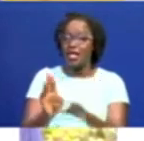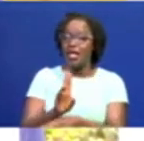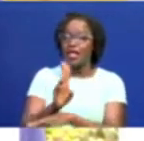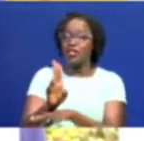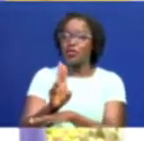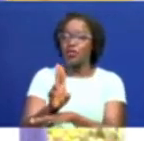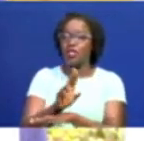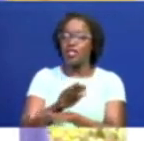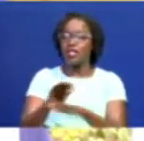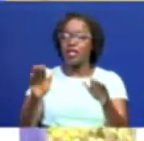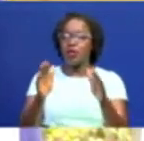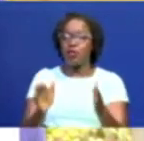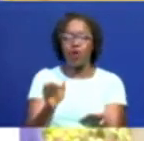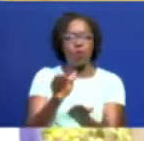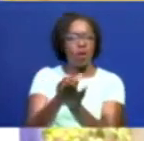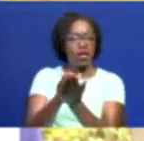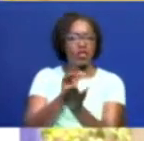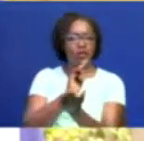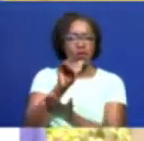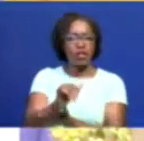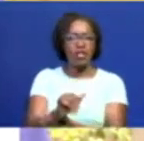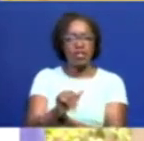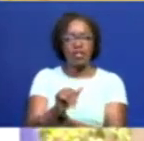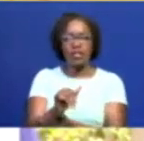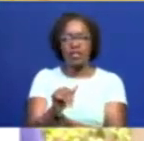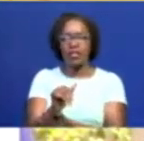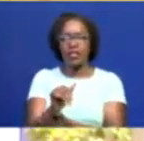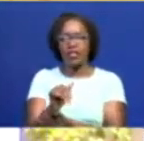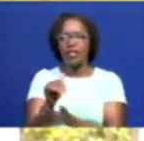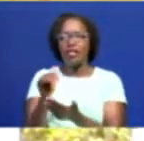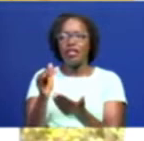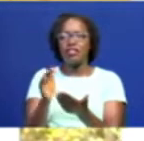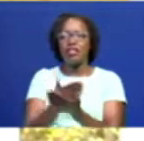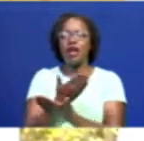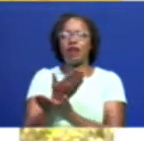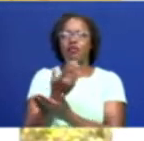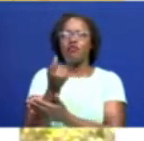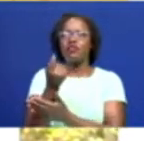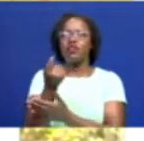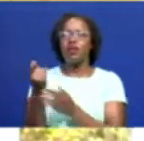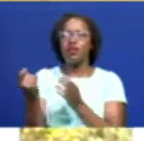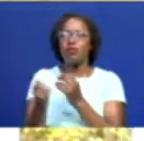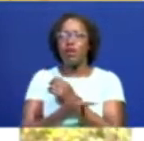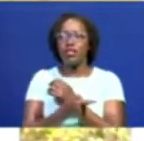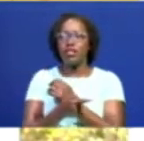their table banking, so that in some few months we are in a